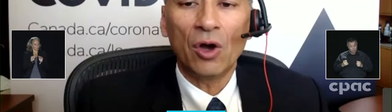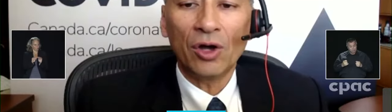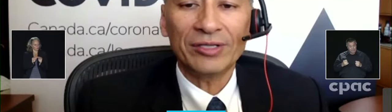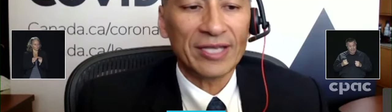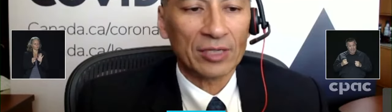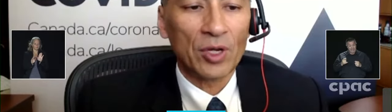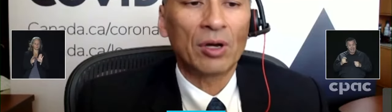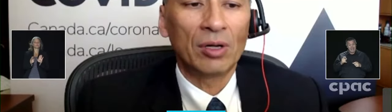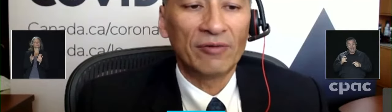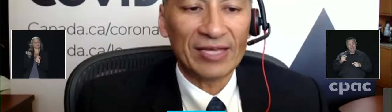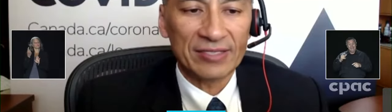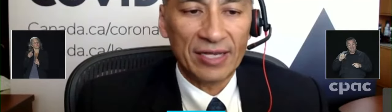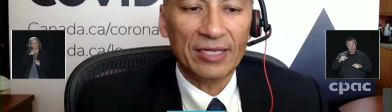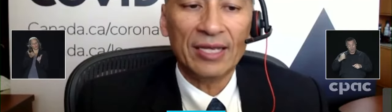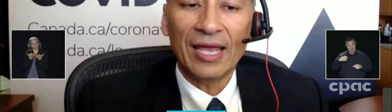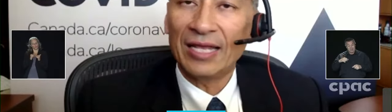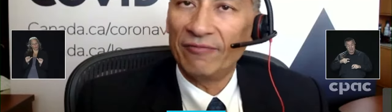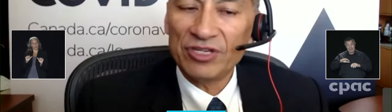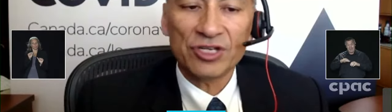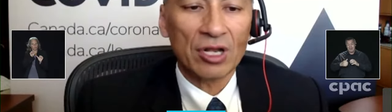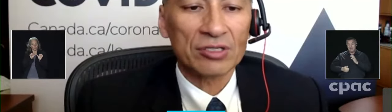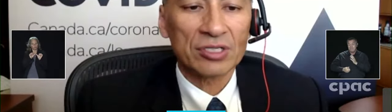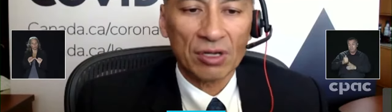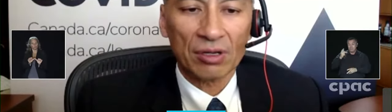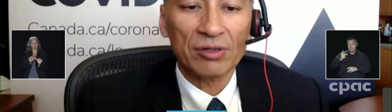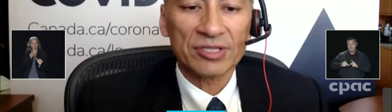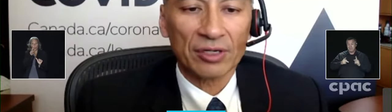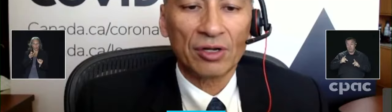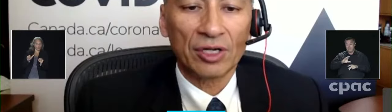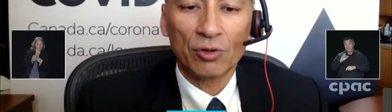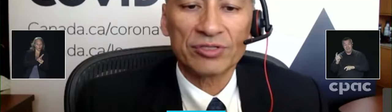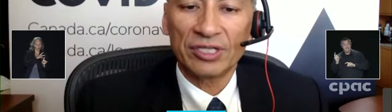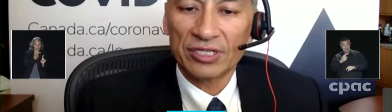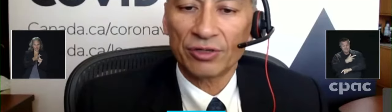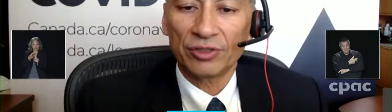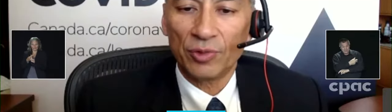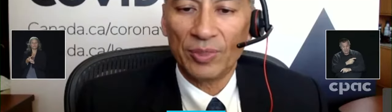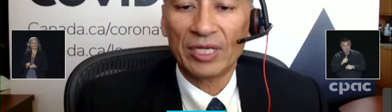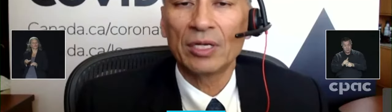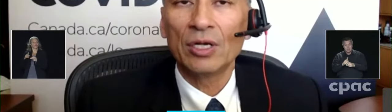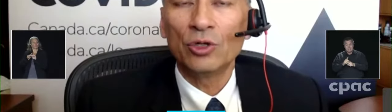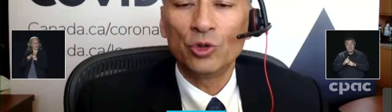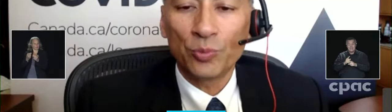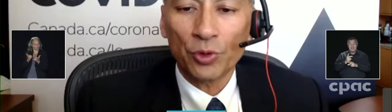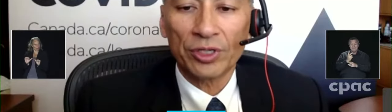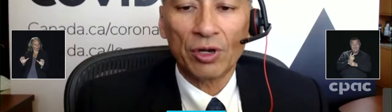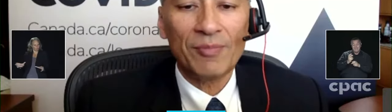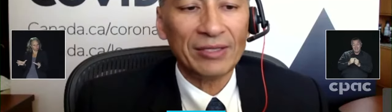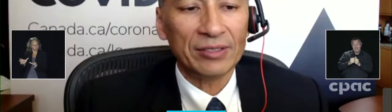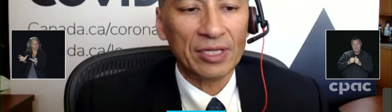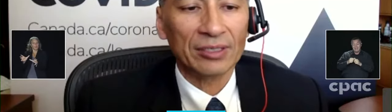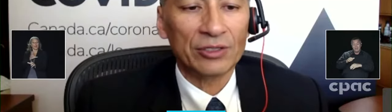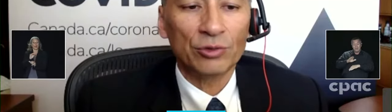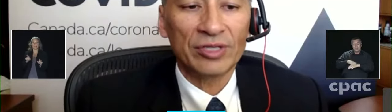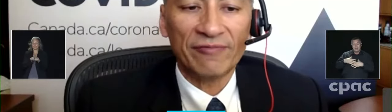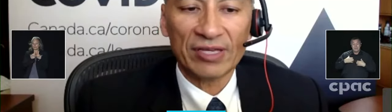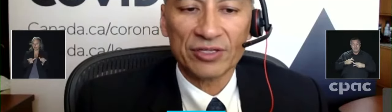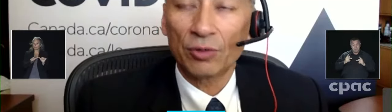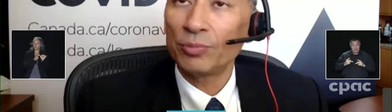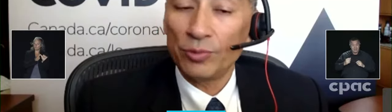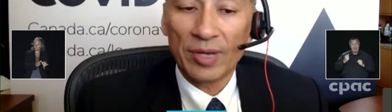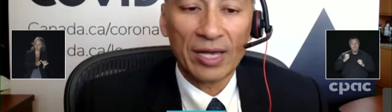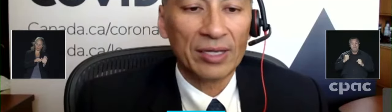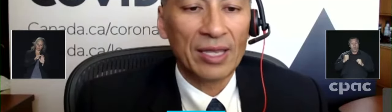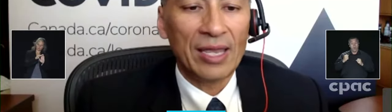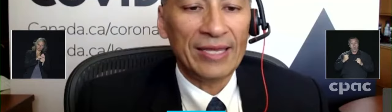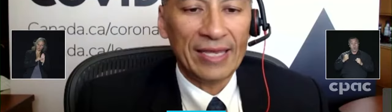Canadiens entièrement vaccinés et la vigilance concernant le Conseil de santé publique, nous pourrions maintenir les taux